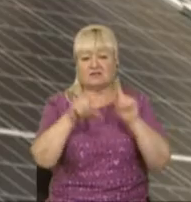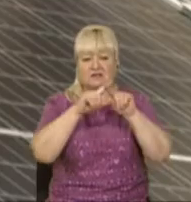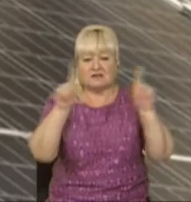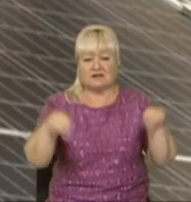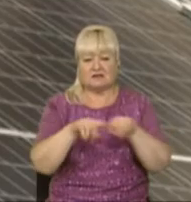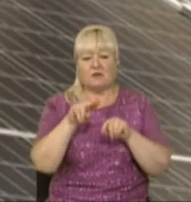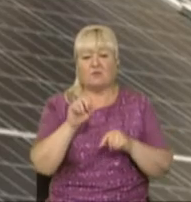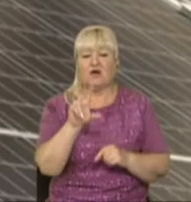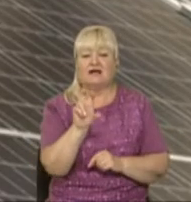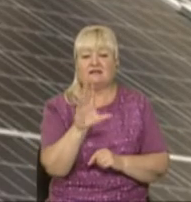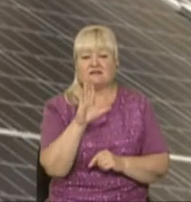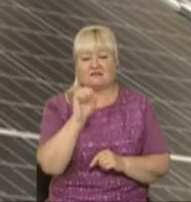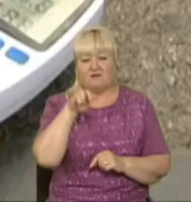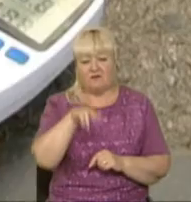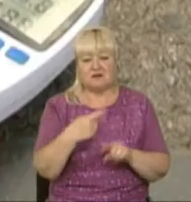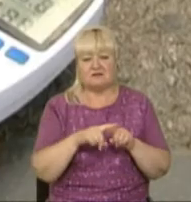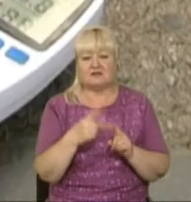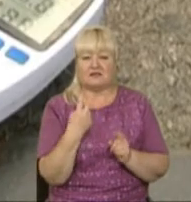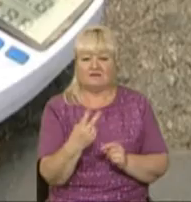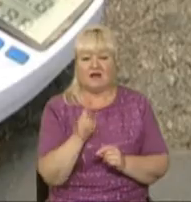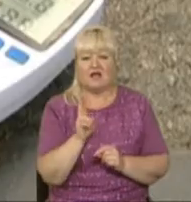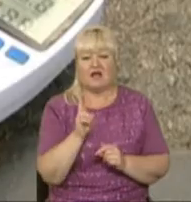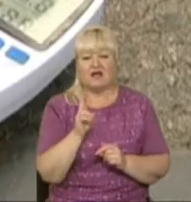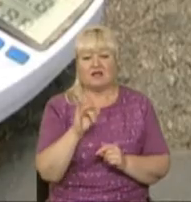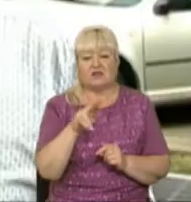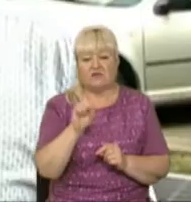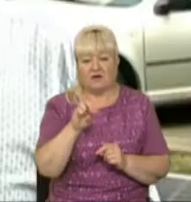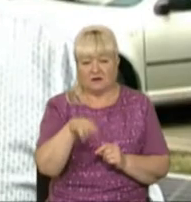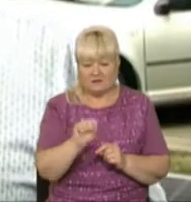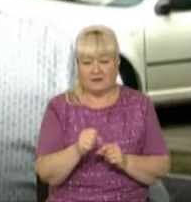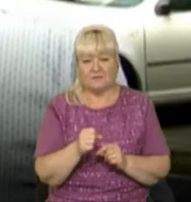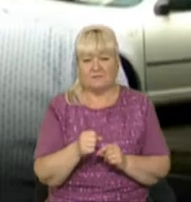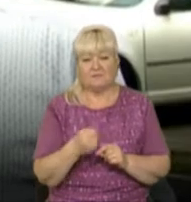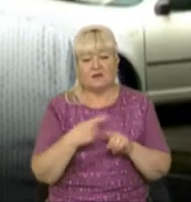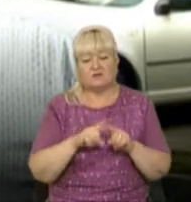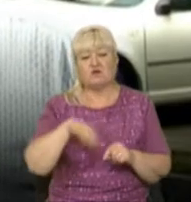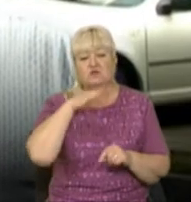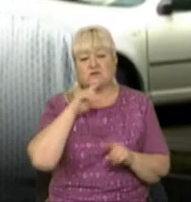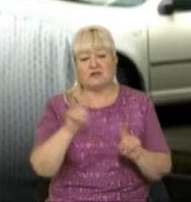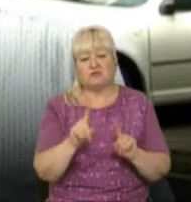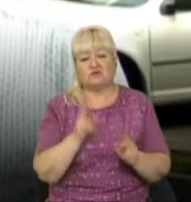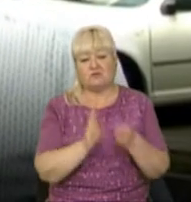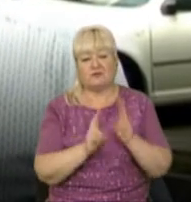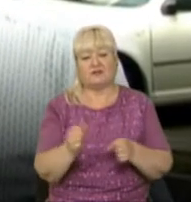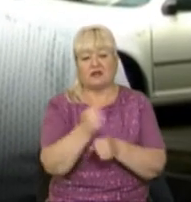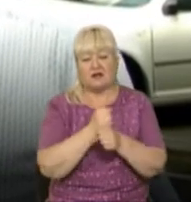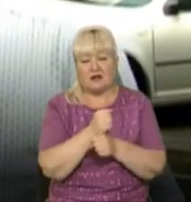300 Вт, тобто це приблизно майже 2 кВт генерує енергії. Відповідно, це достатньо для того, щоб приготувати каву,